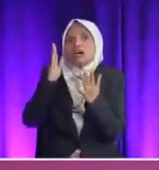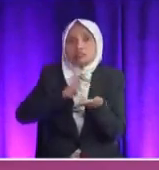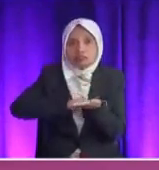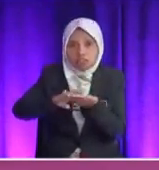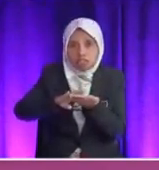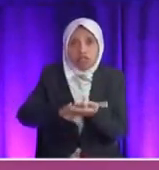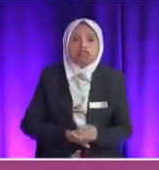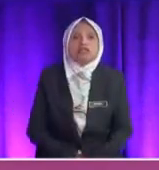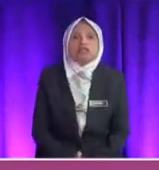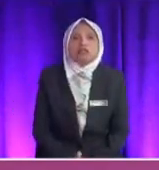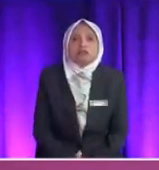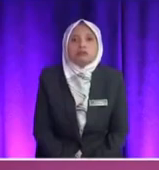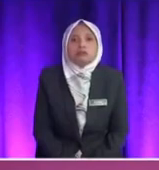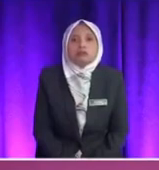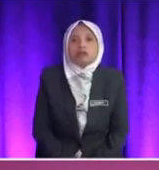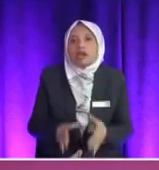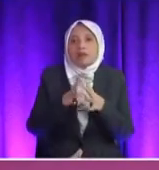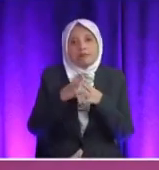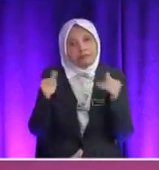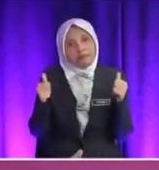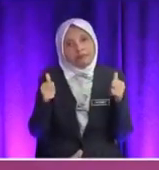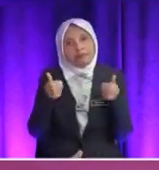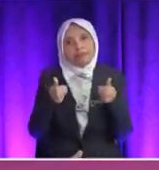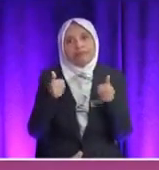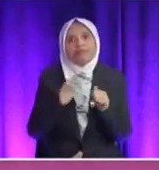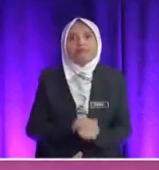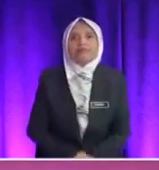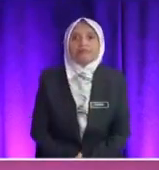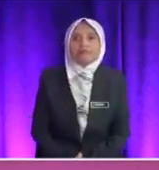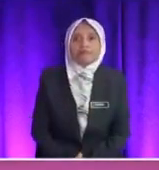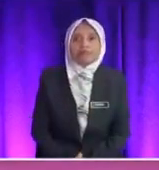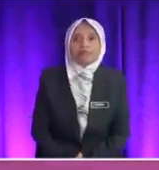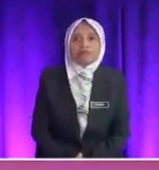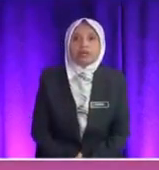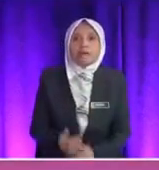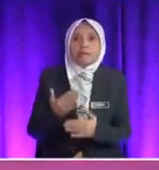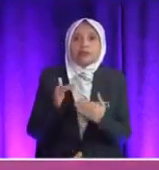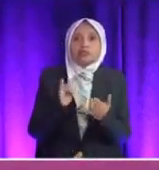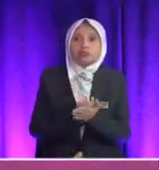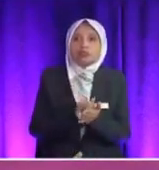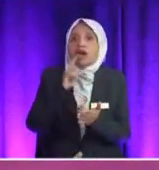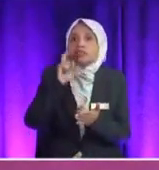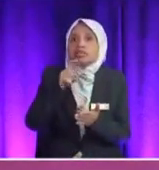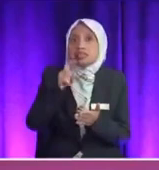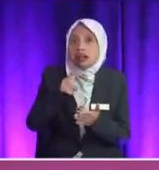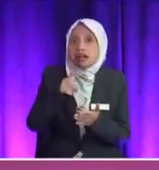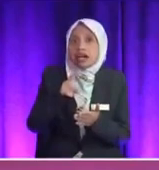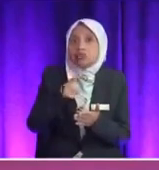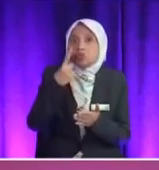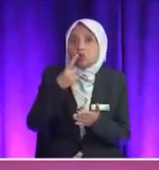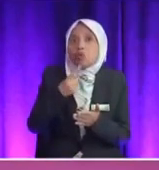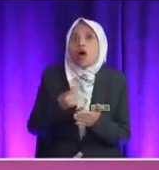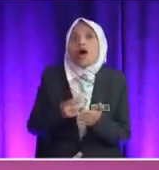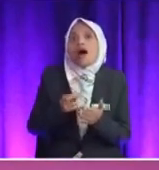pake cc kuwa Oke sudah pasti duyung Oke pastikan ini hanya untuk Rim